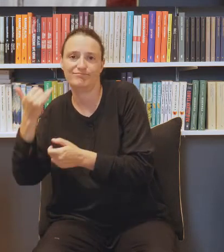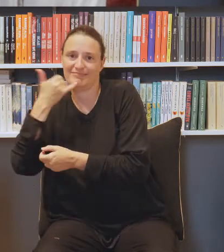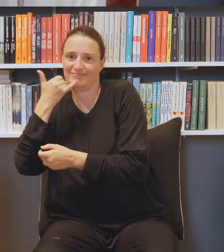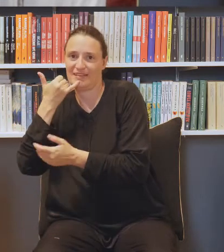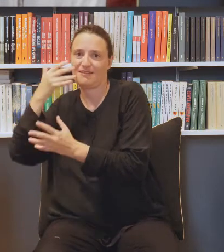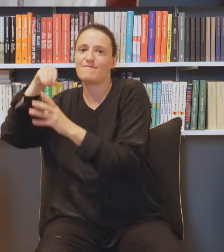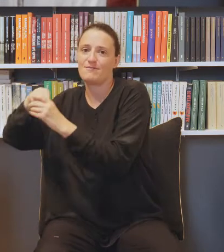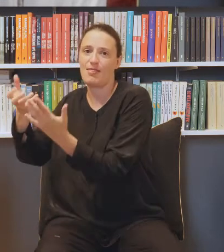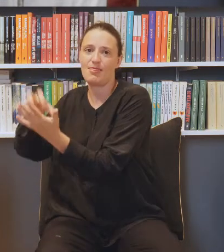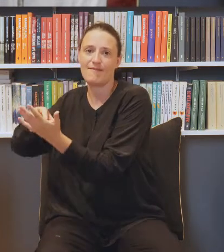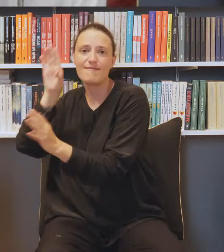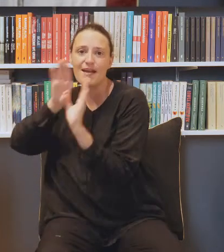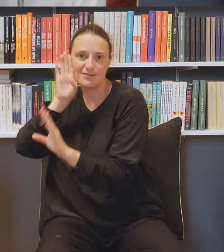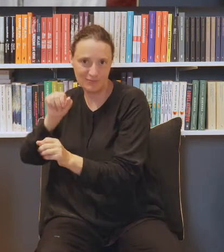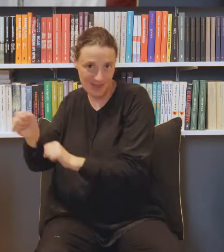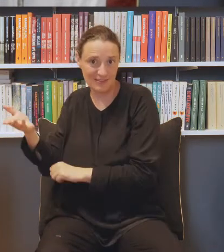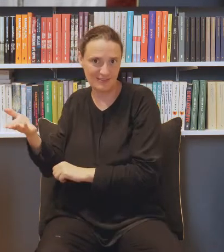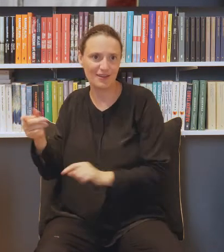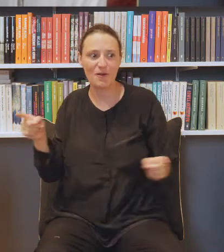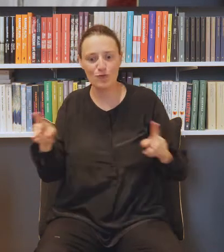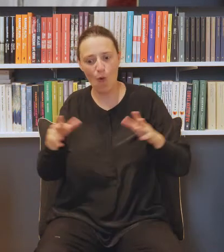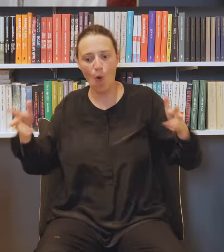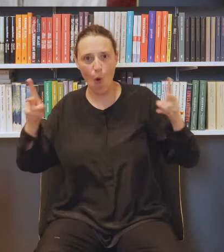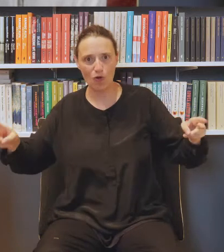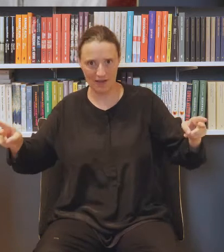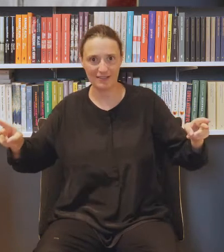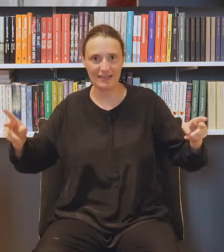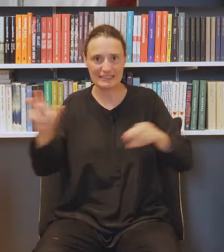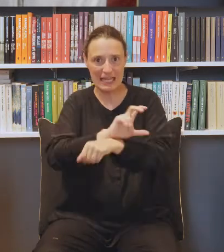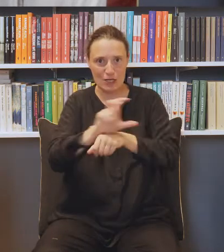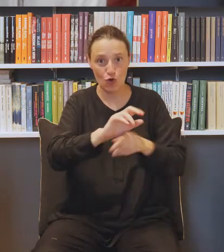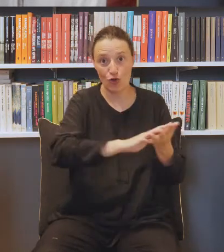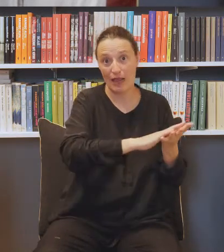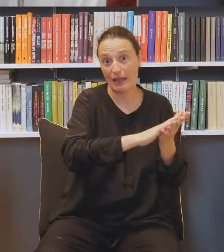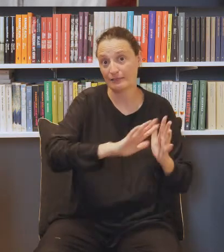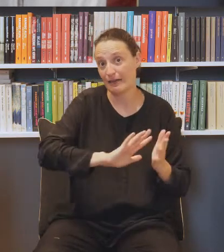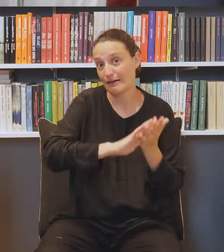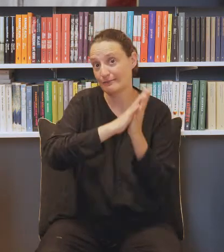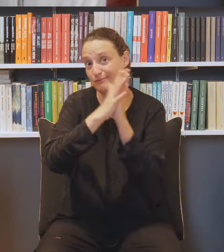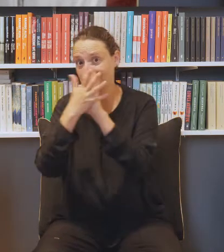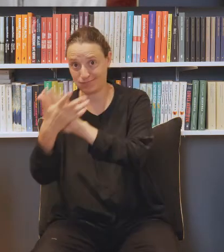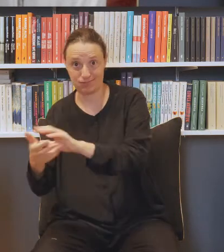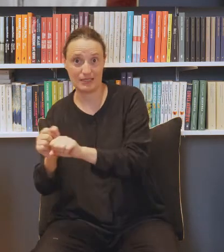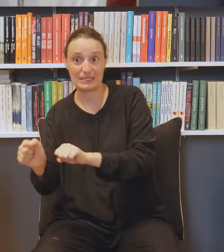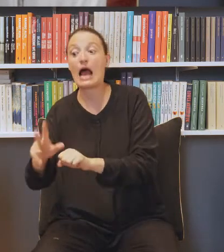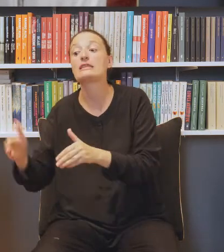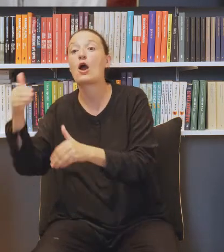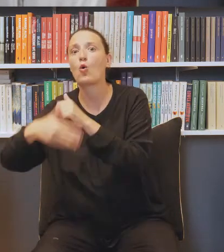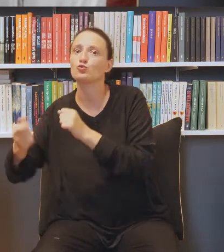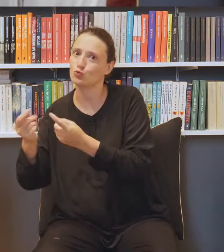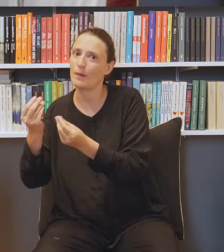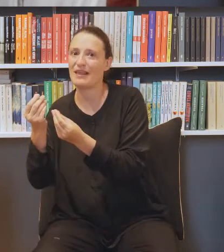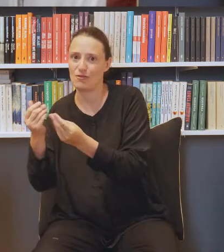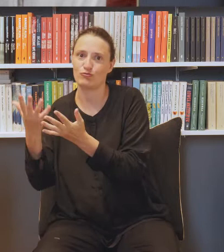w tle jest taka, powiedzmy, taka jakby rewolucja technologiczna i inna. Też mają trochę więcej pieniędzy na końcu, no bo